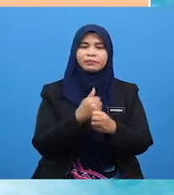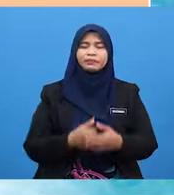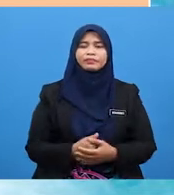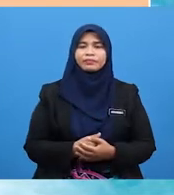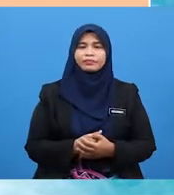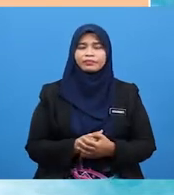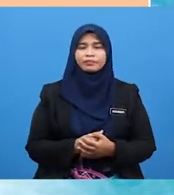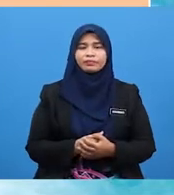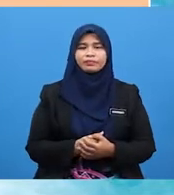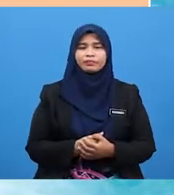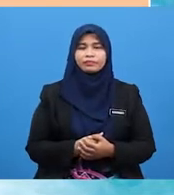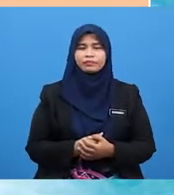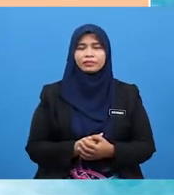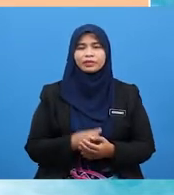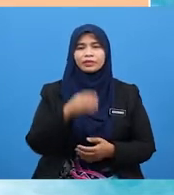alam.